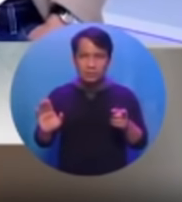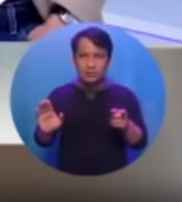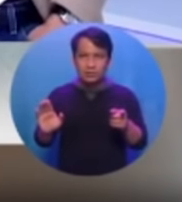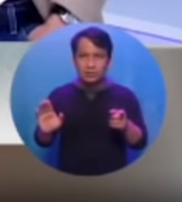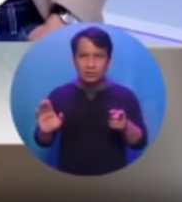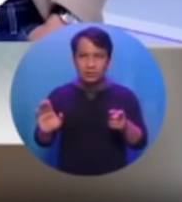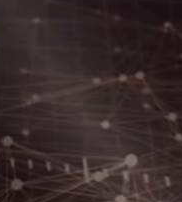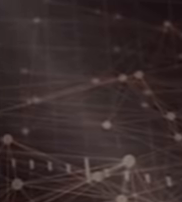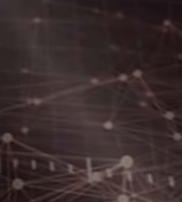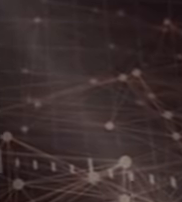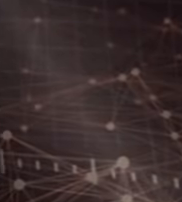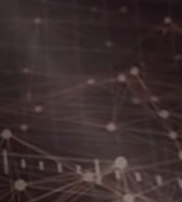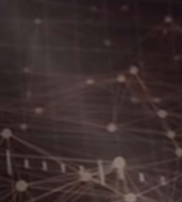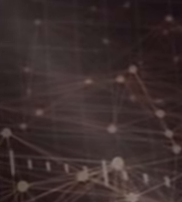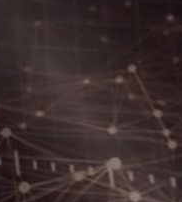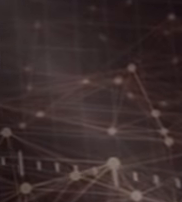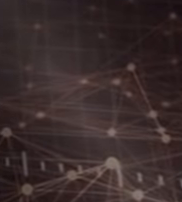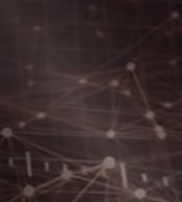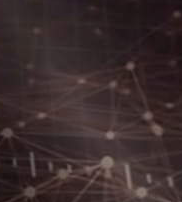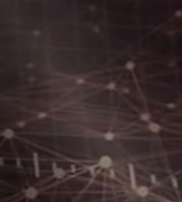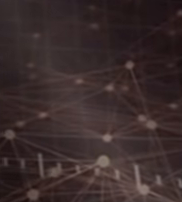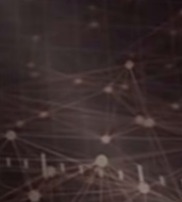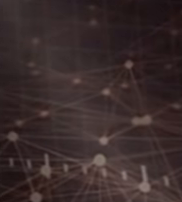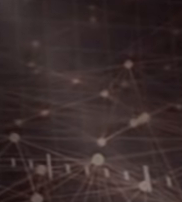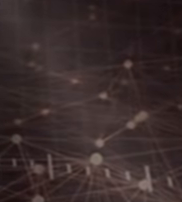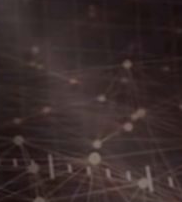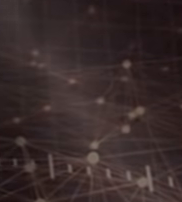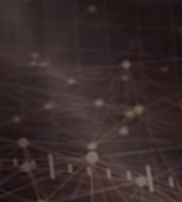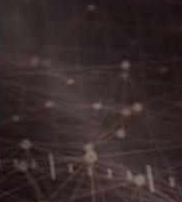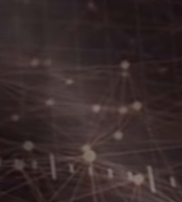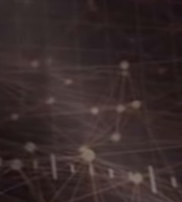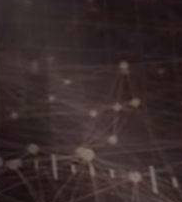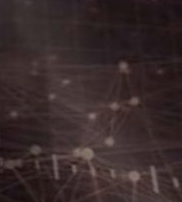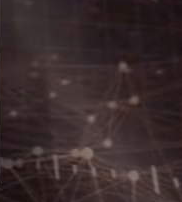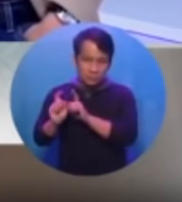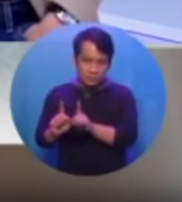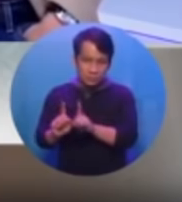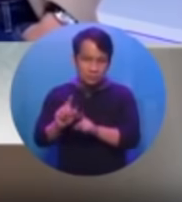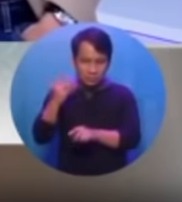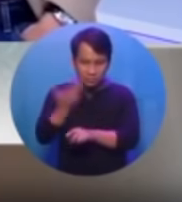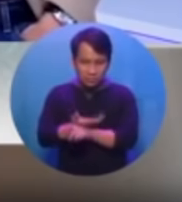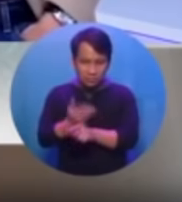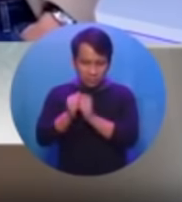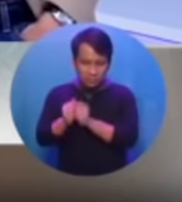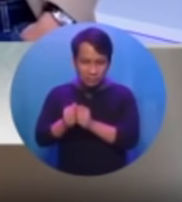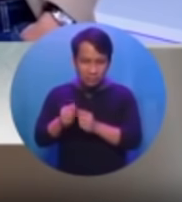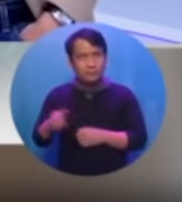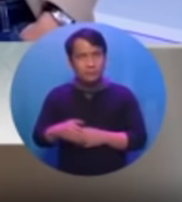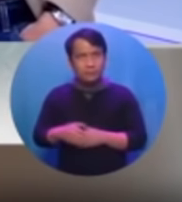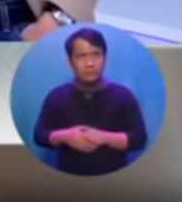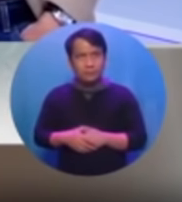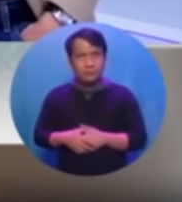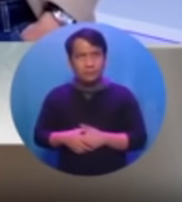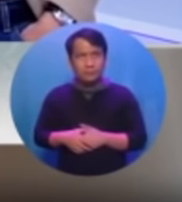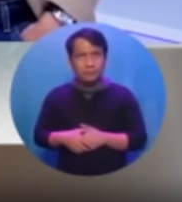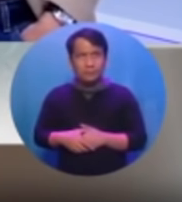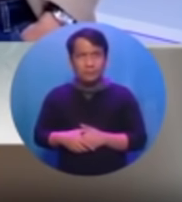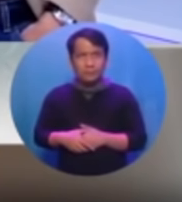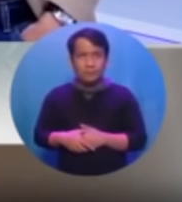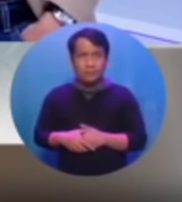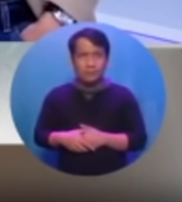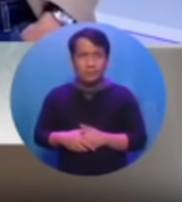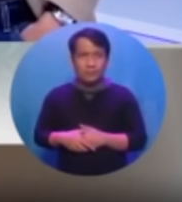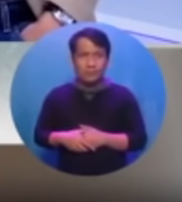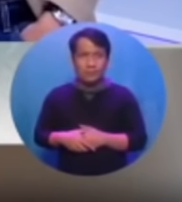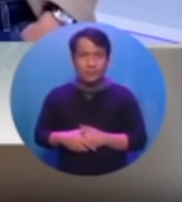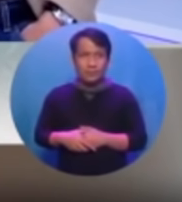Kanya po. Po yung pulis na yan, pati yung anak niya po, dinadami niya, niya. Hindi niya.